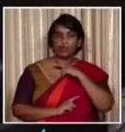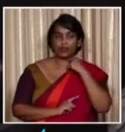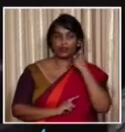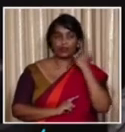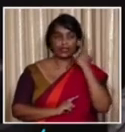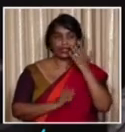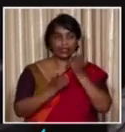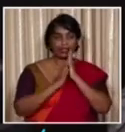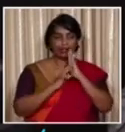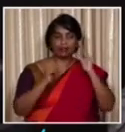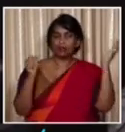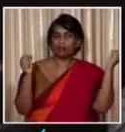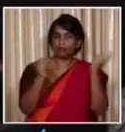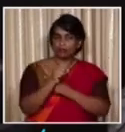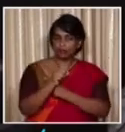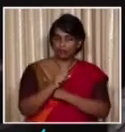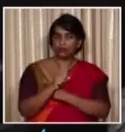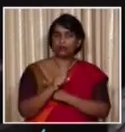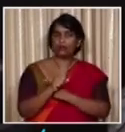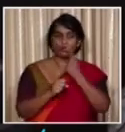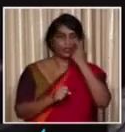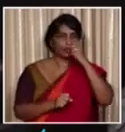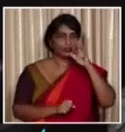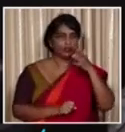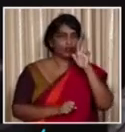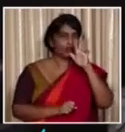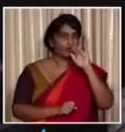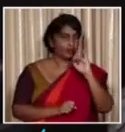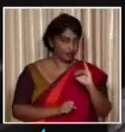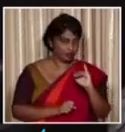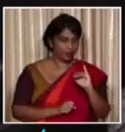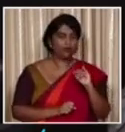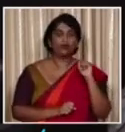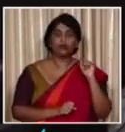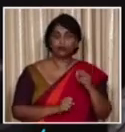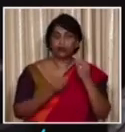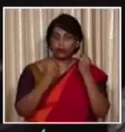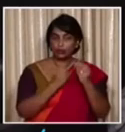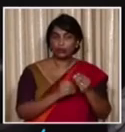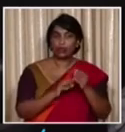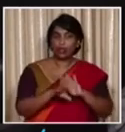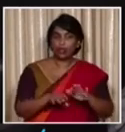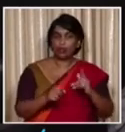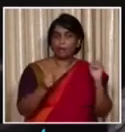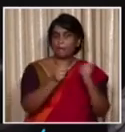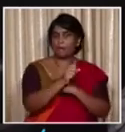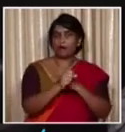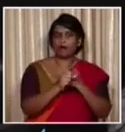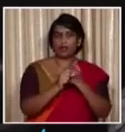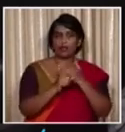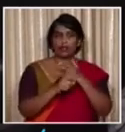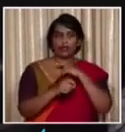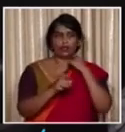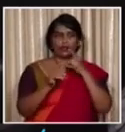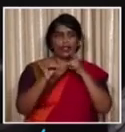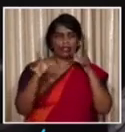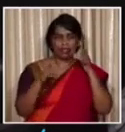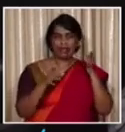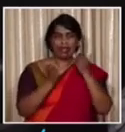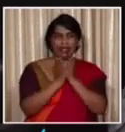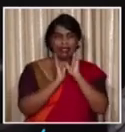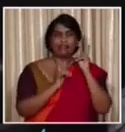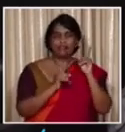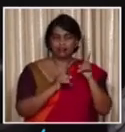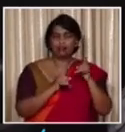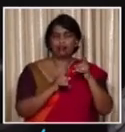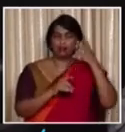ඉන්දියානුව සමුළු ඝාතනය කරලා මේ 1996 වෙනකොටත් ඉතුරු වෙලා හිටපු දරුවෝ ටිකකුත් මැරුවා. මහා මිනිවල කව උනා ඒ